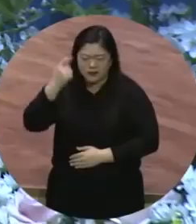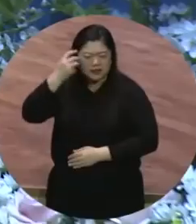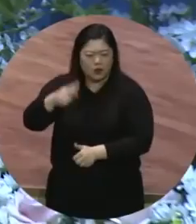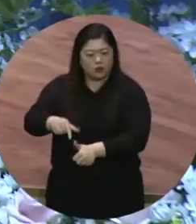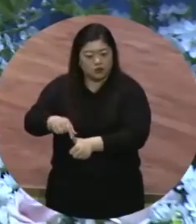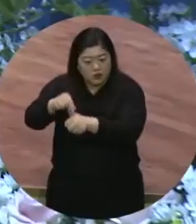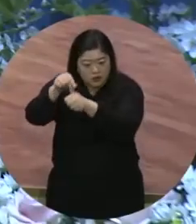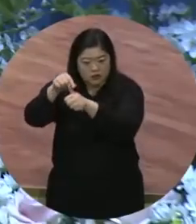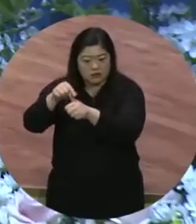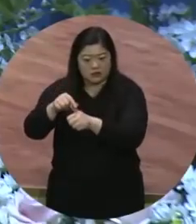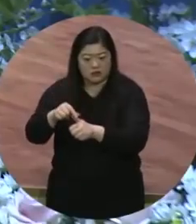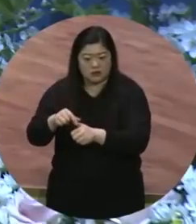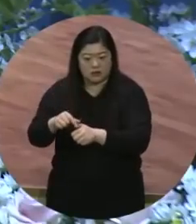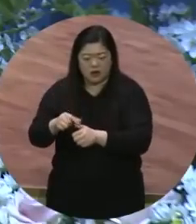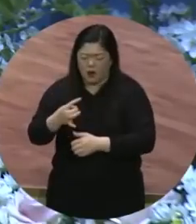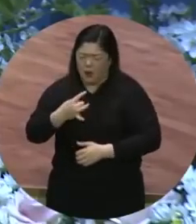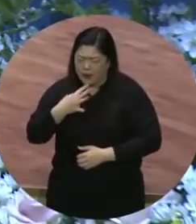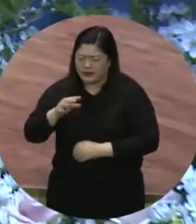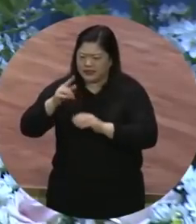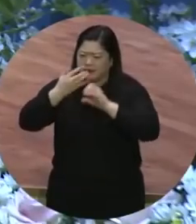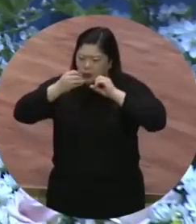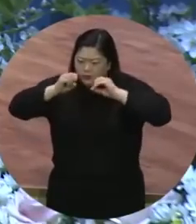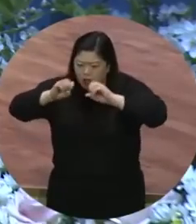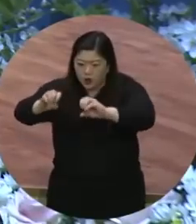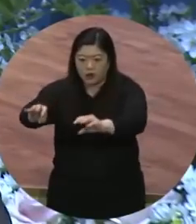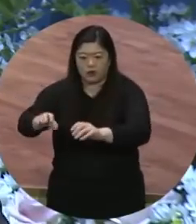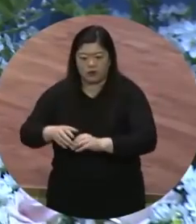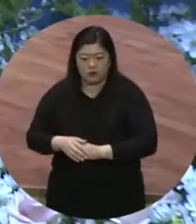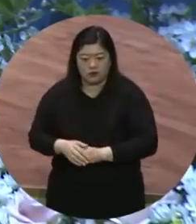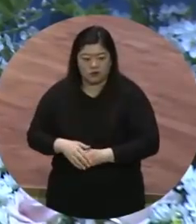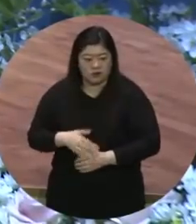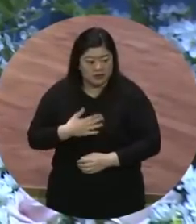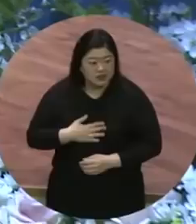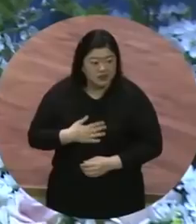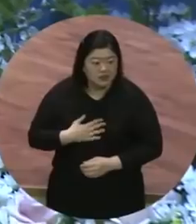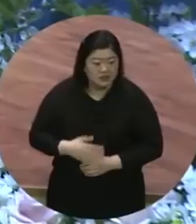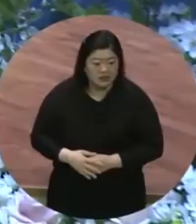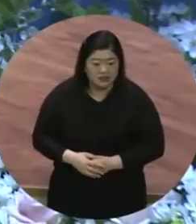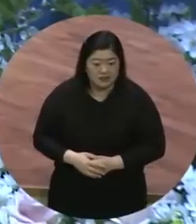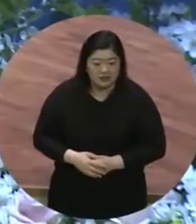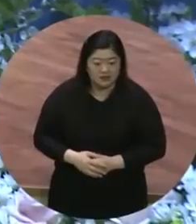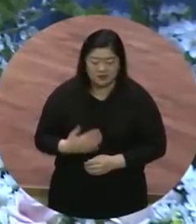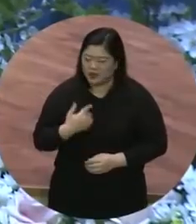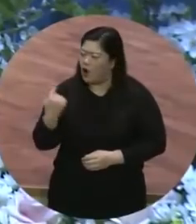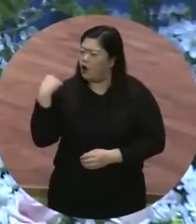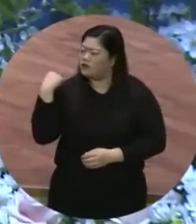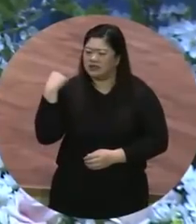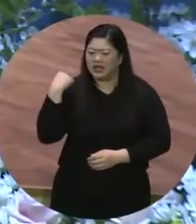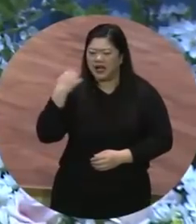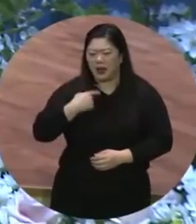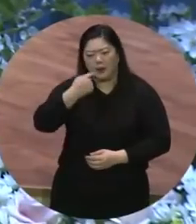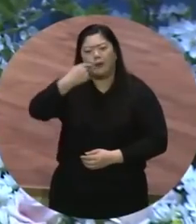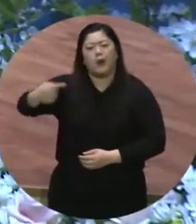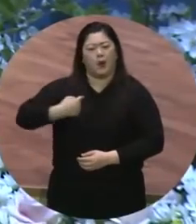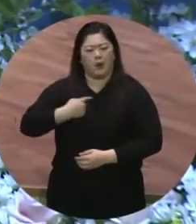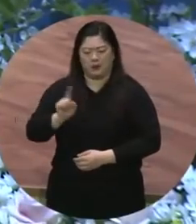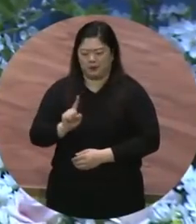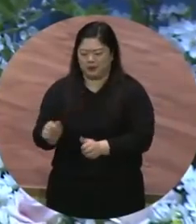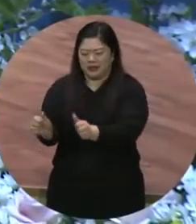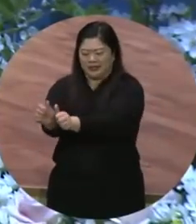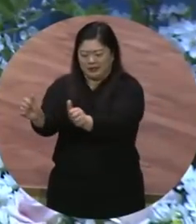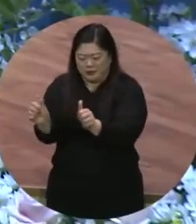아멘. 오직 현장. 어제 남녀 전도회 회장단도 모였는데 그러더라고요.